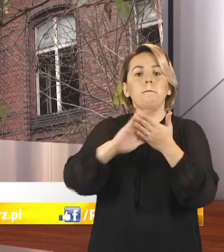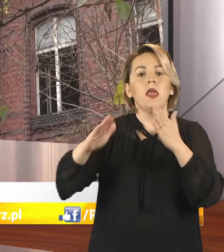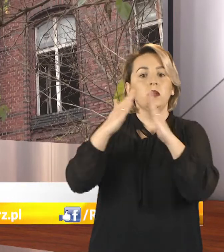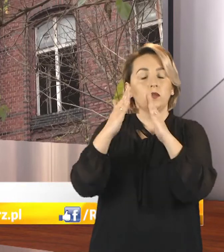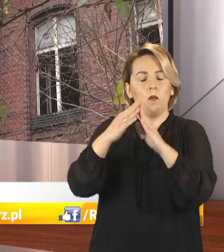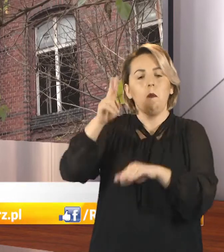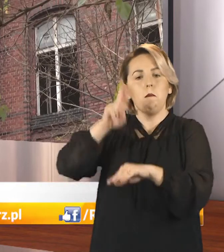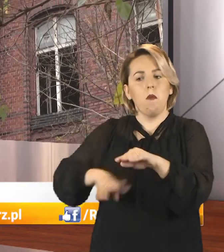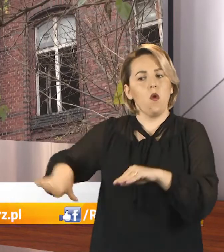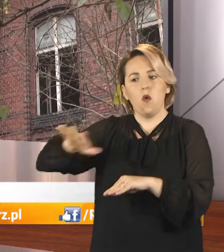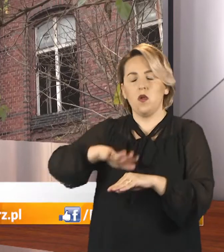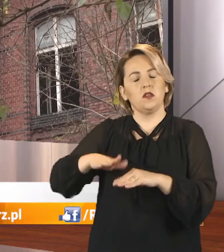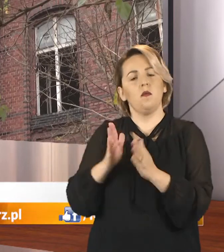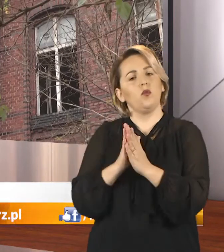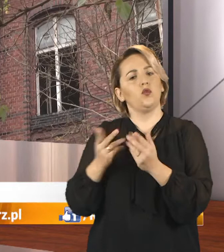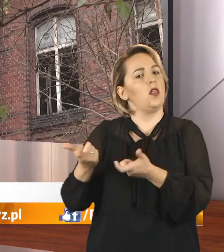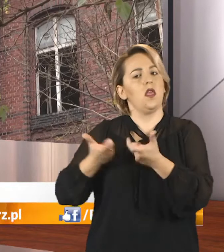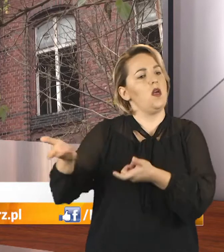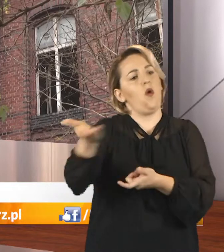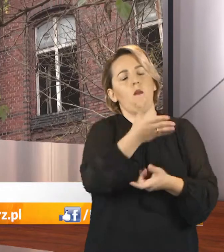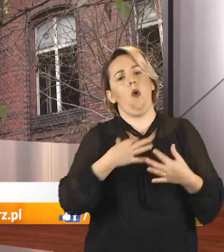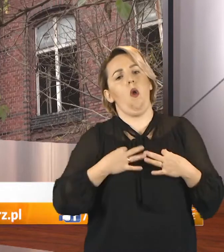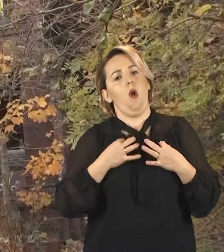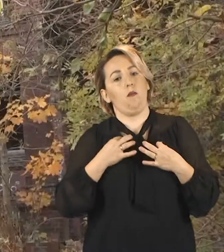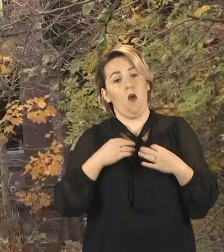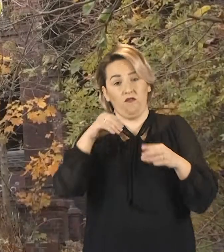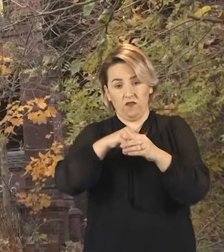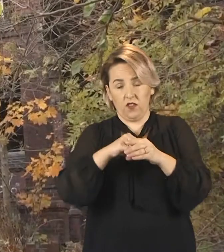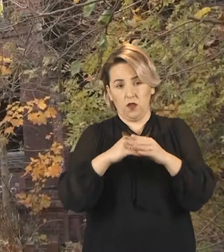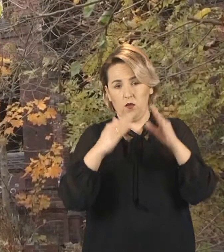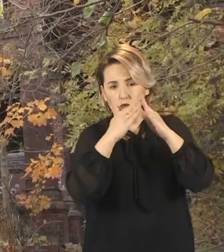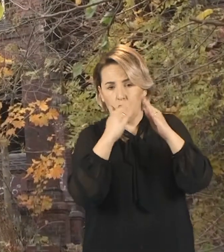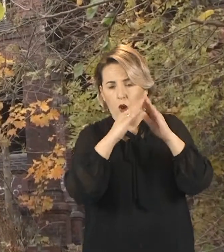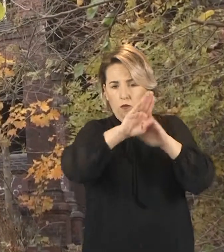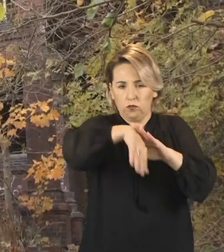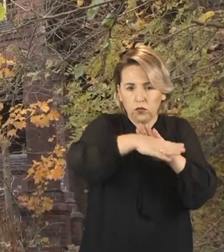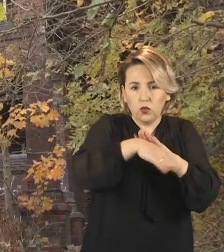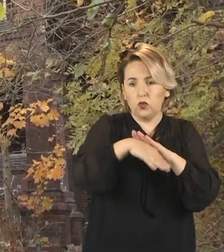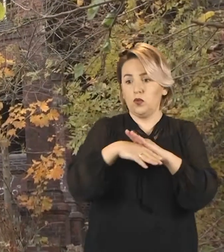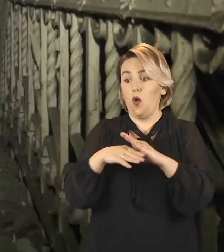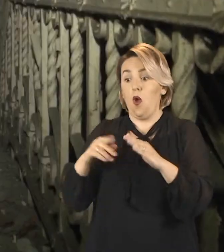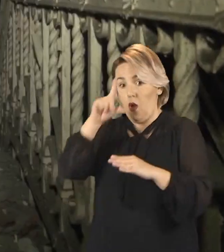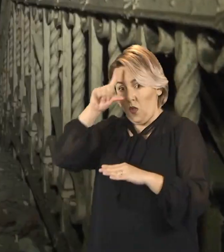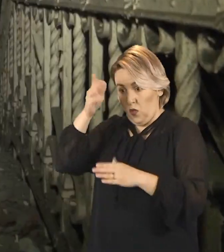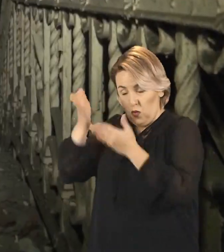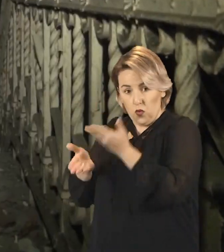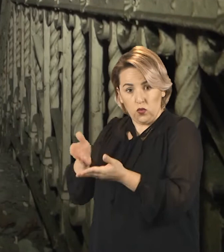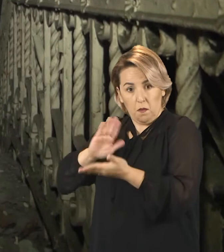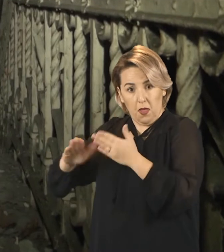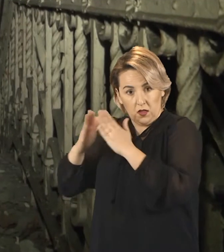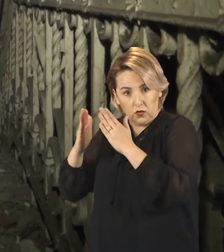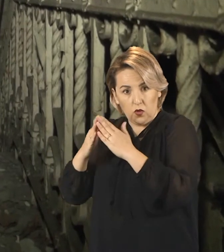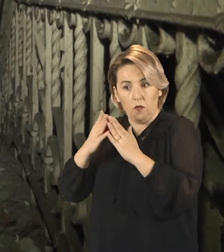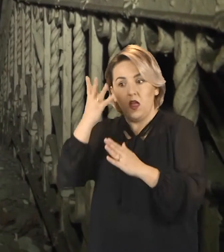bezdomnych policja przypomina Nie bądźmy obojętni opuszczone budynki klatki schodowe dworca osoby bezdomne w